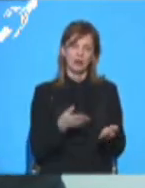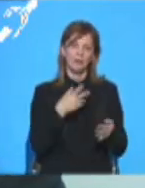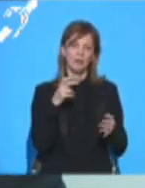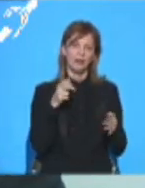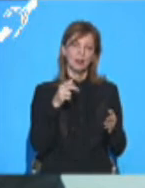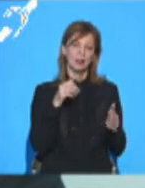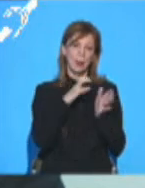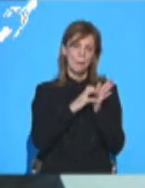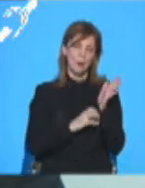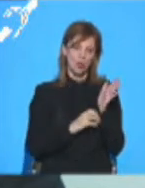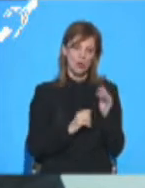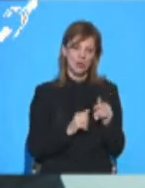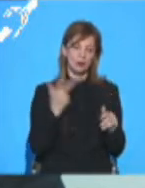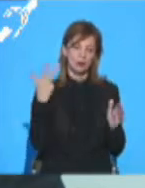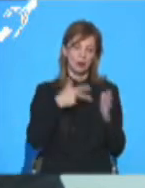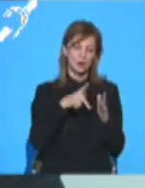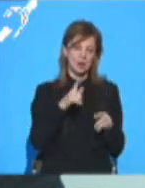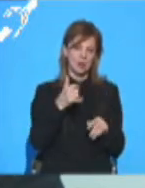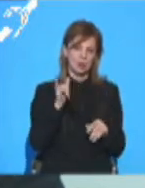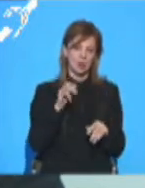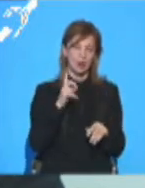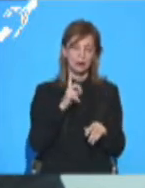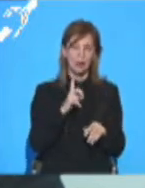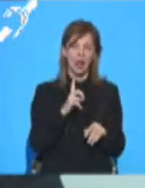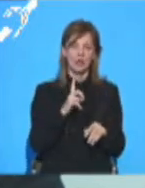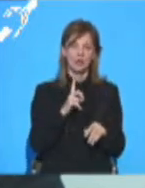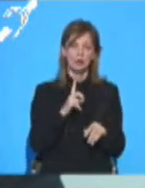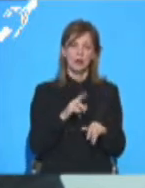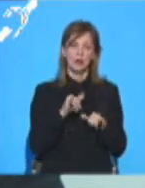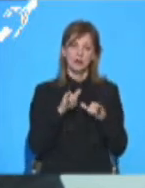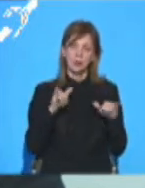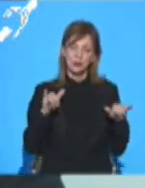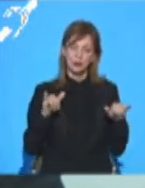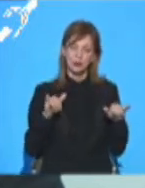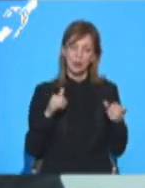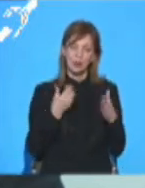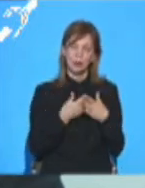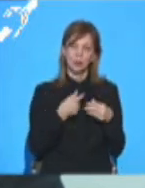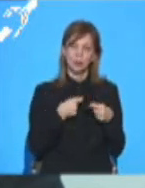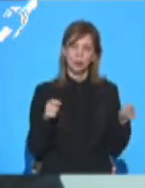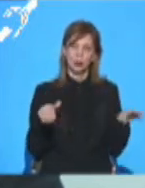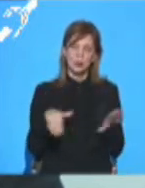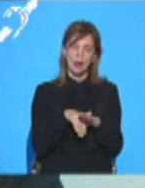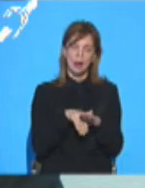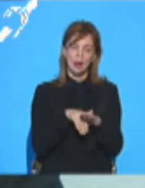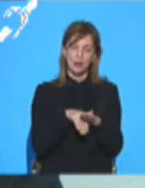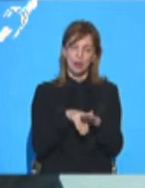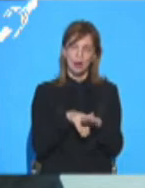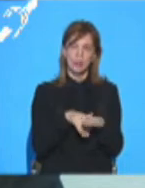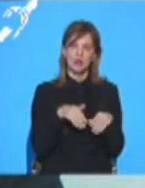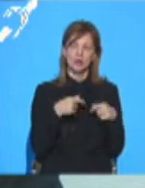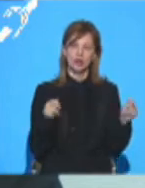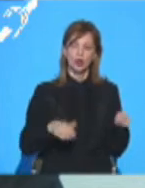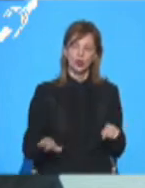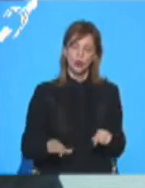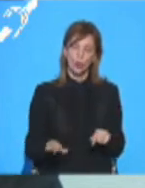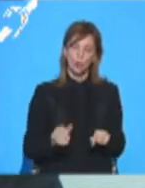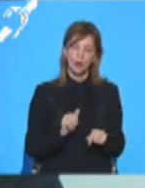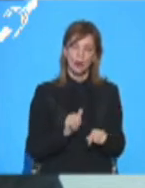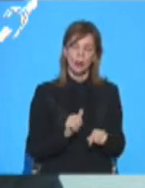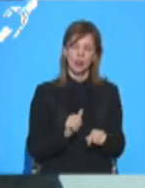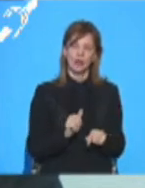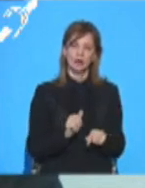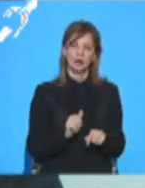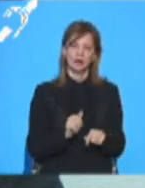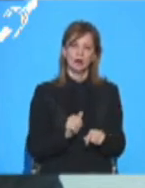neimpozitabilă, deci acei 300 de lei, dar am extins asta și către toți angajații, către toți copiii minori ai